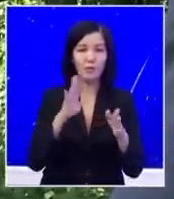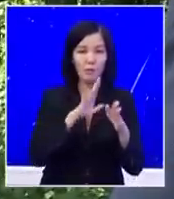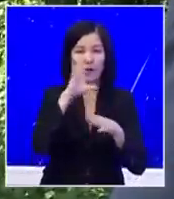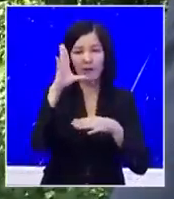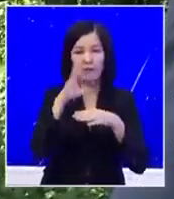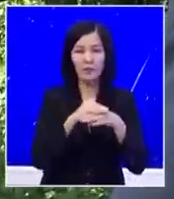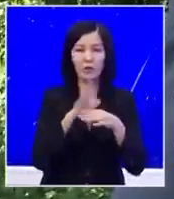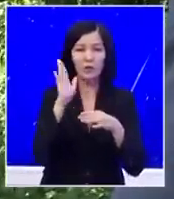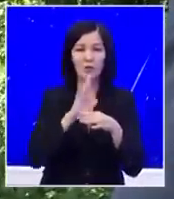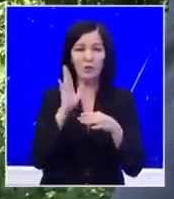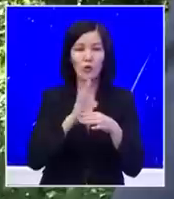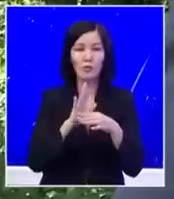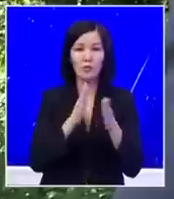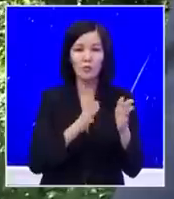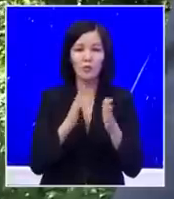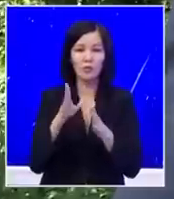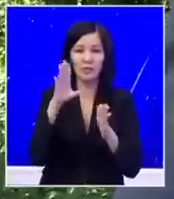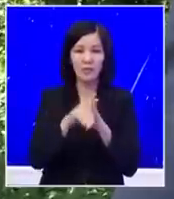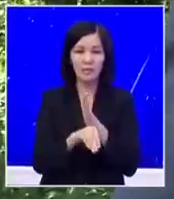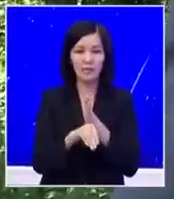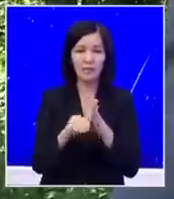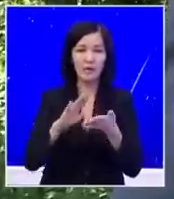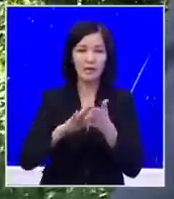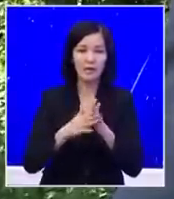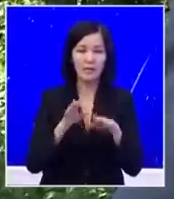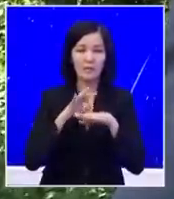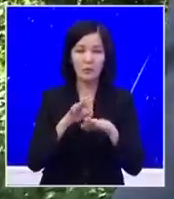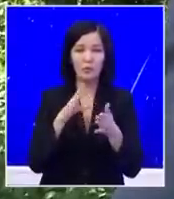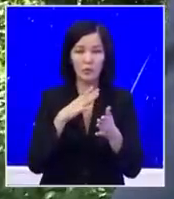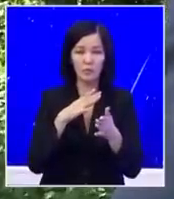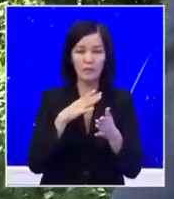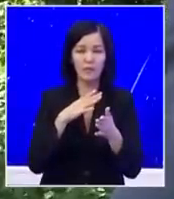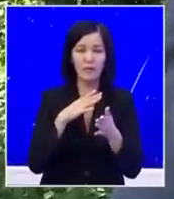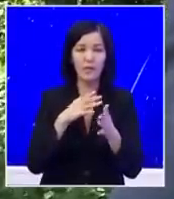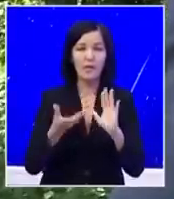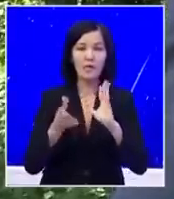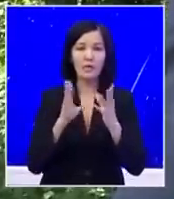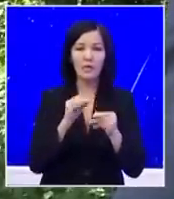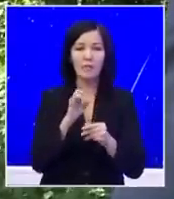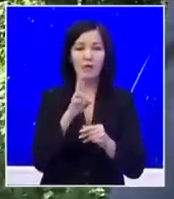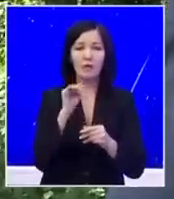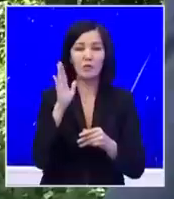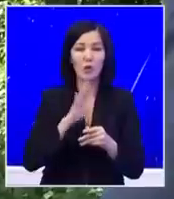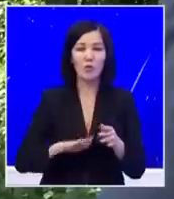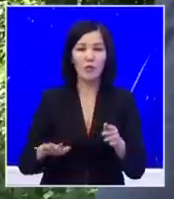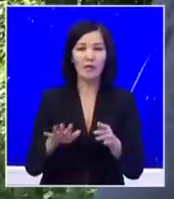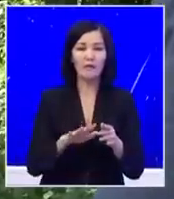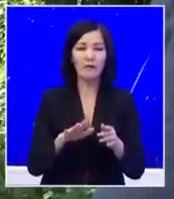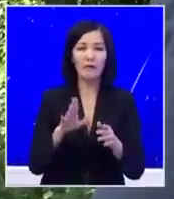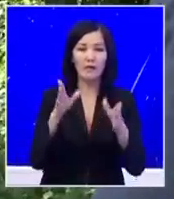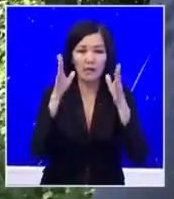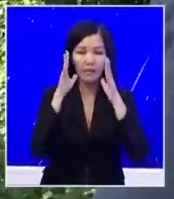суғару жүйесін енгізіп, келісім жүргізіп жұмыс жасап жатырмыз. Жалпы Ақсу ауданында Ислам